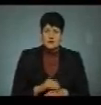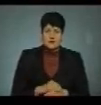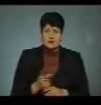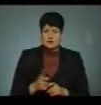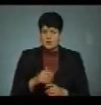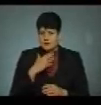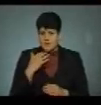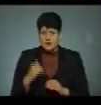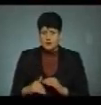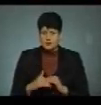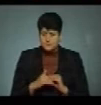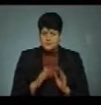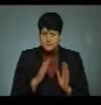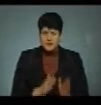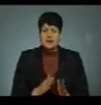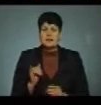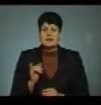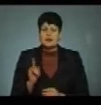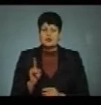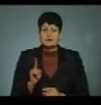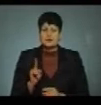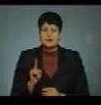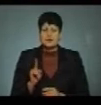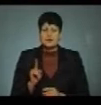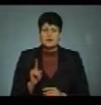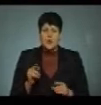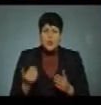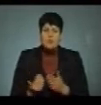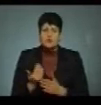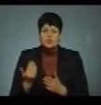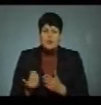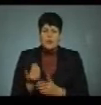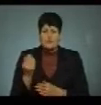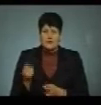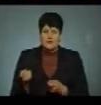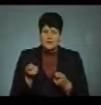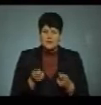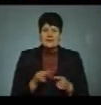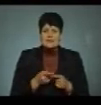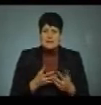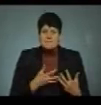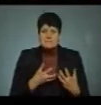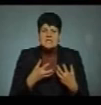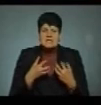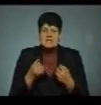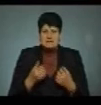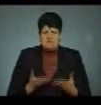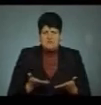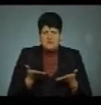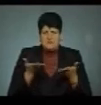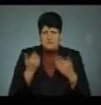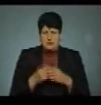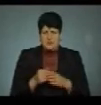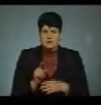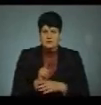багато роблять і те, що ми обновлюємо, то це лише підтягує нас до тих стандартів світових. Коли